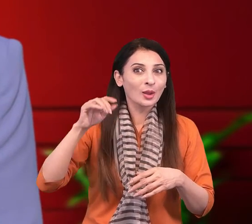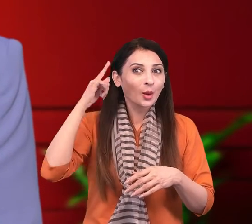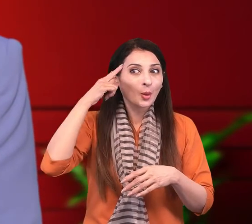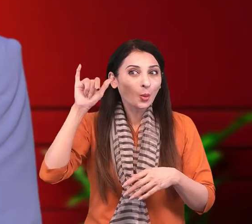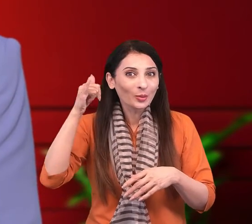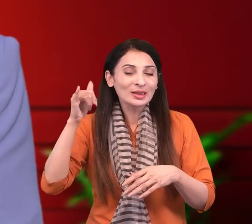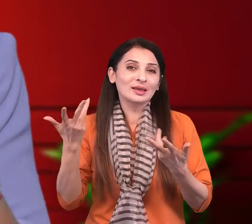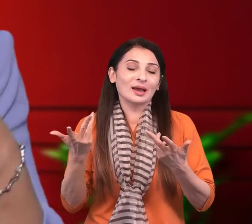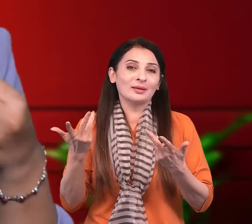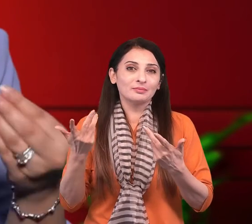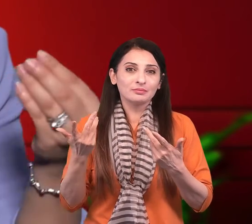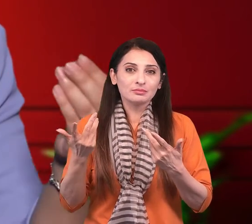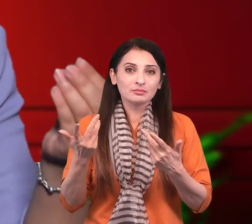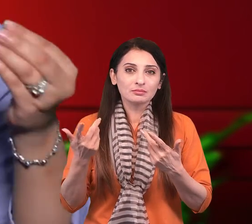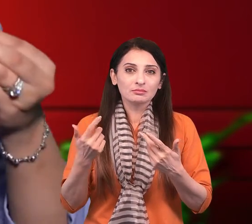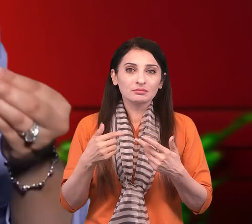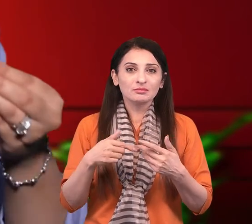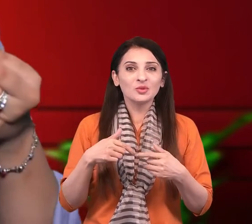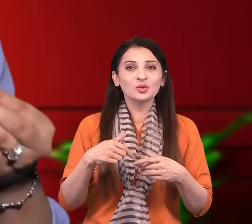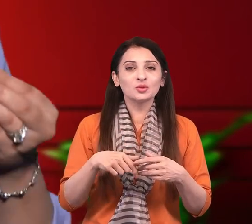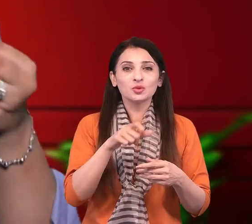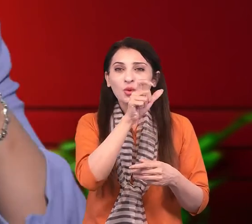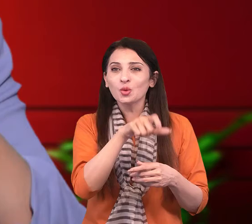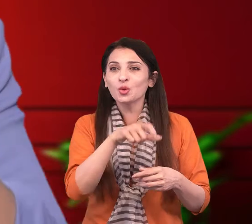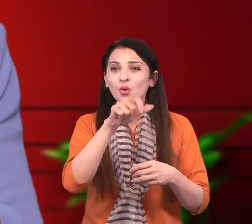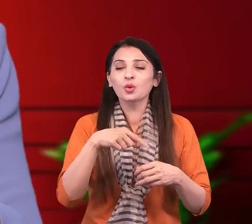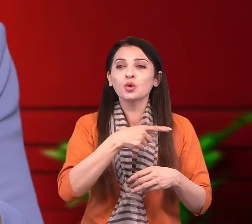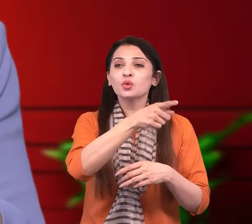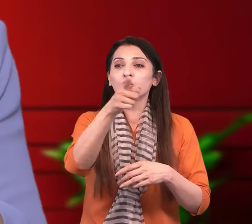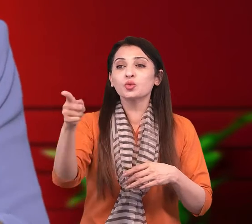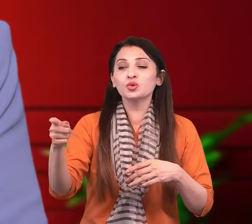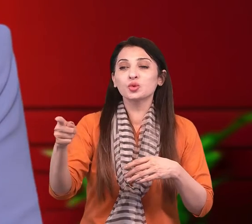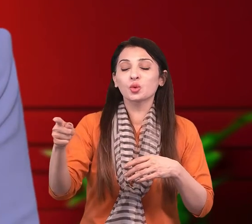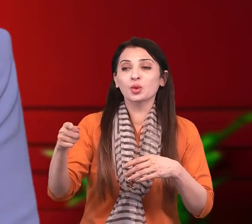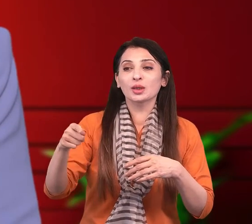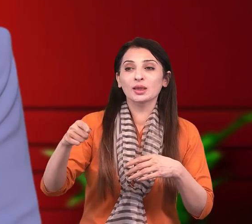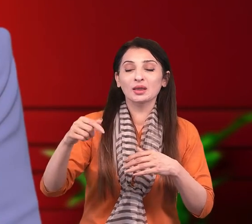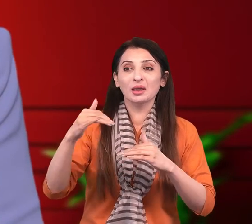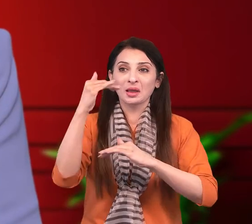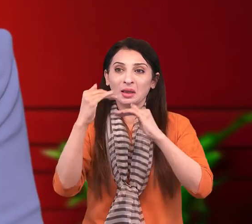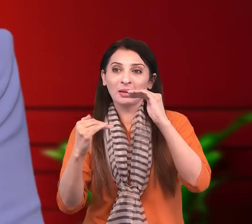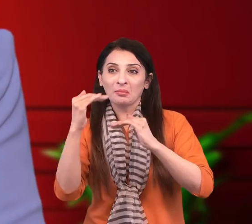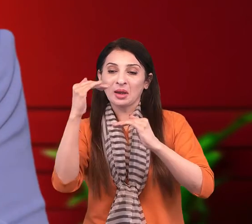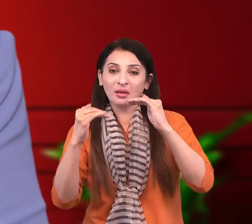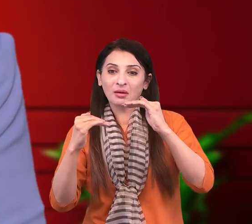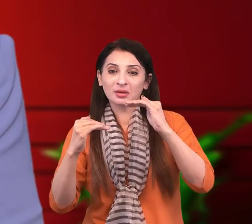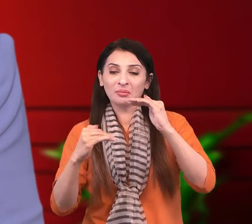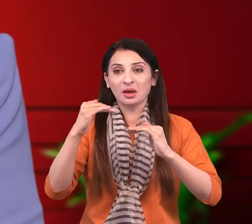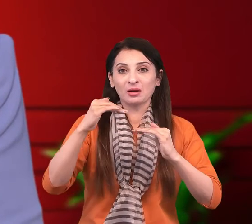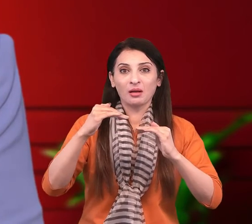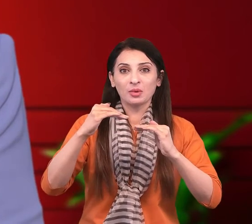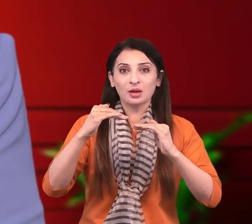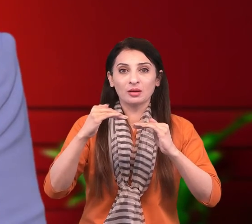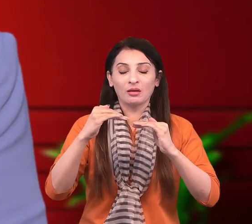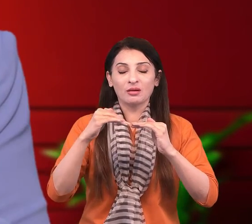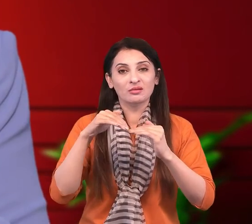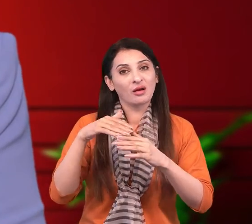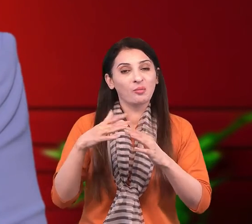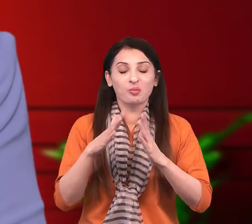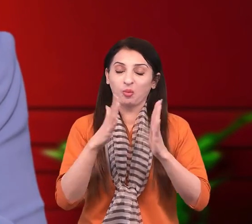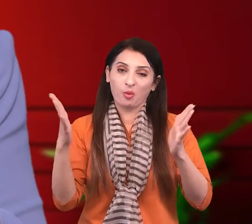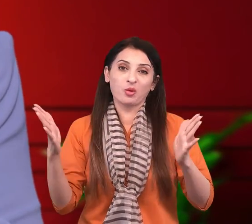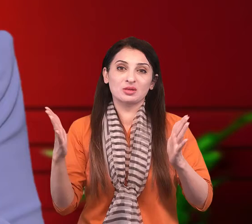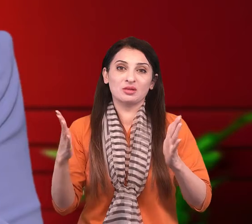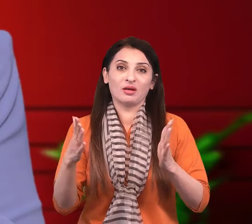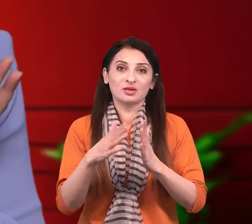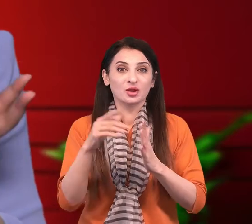वक्त गुजर जाता है दूसरे लोगों की एक्सपेक्टेशंस पे उतरना, और जब आप अपने आप को छोटा करोगे जस्ट